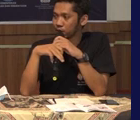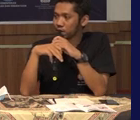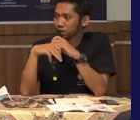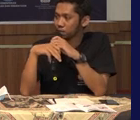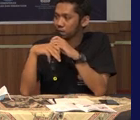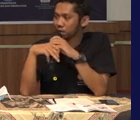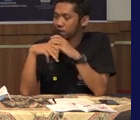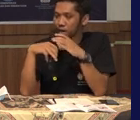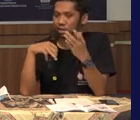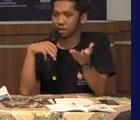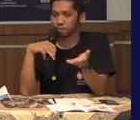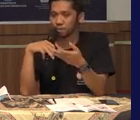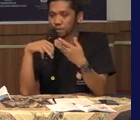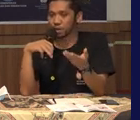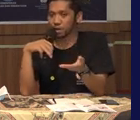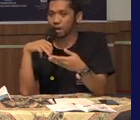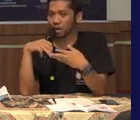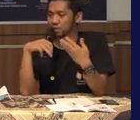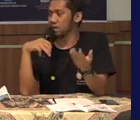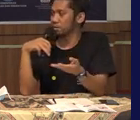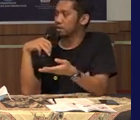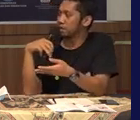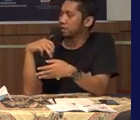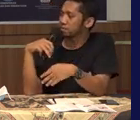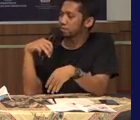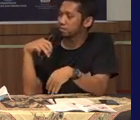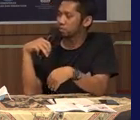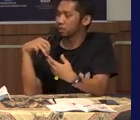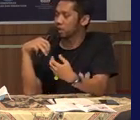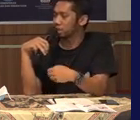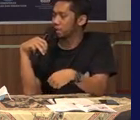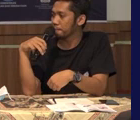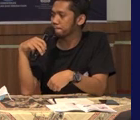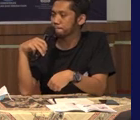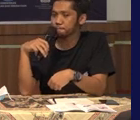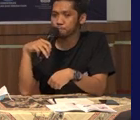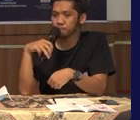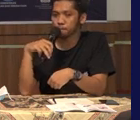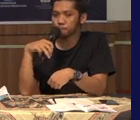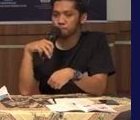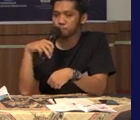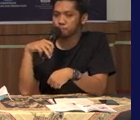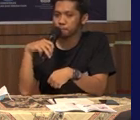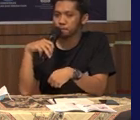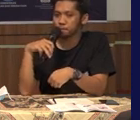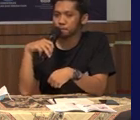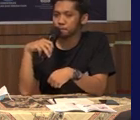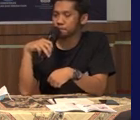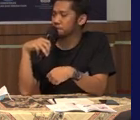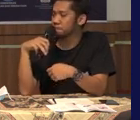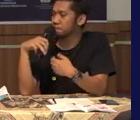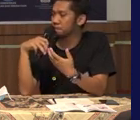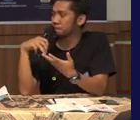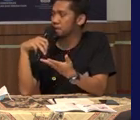Gitu. Mungkin saya kasih kesempatan, apakah antar pembicara akan saling bertanya untuk menanggapi?